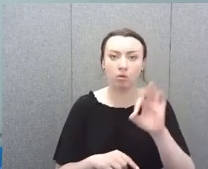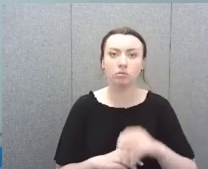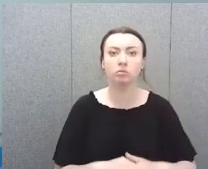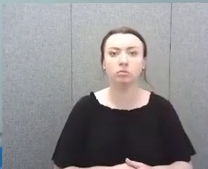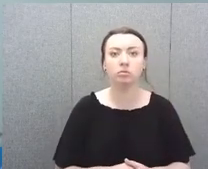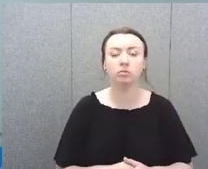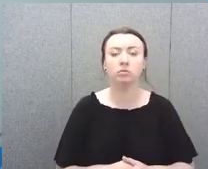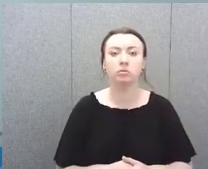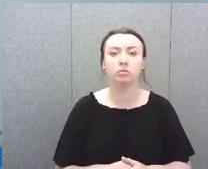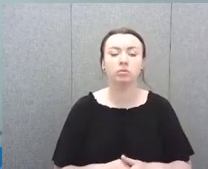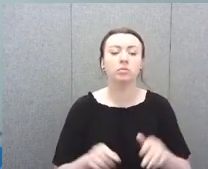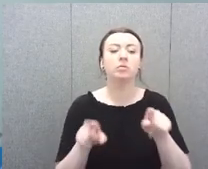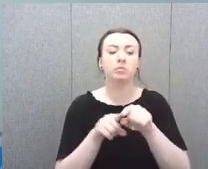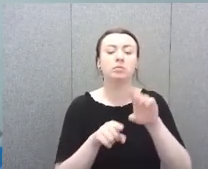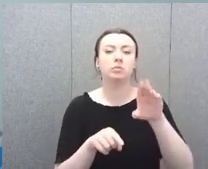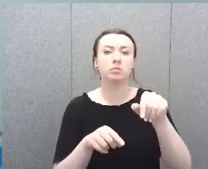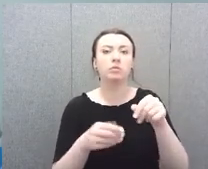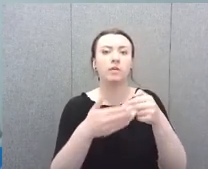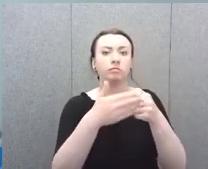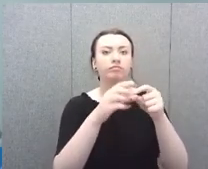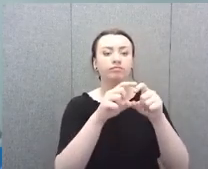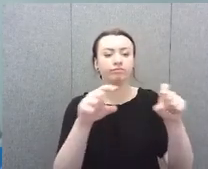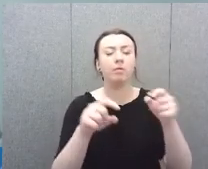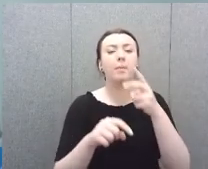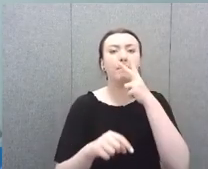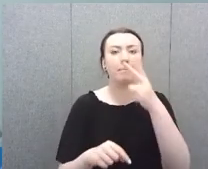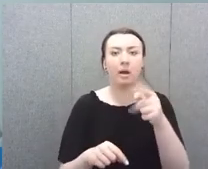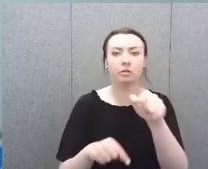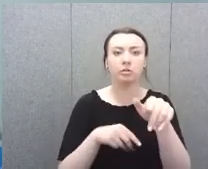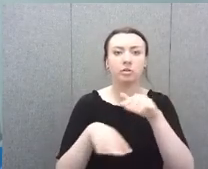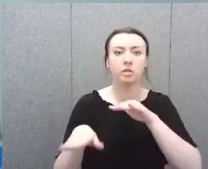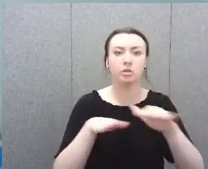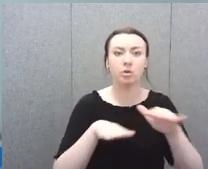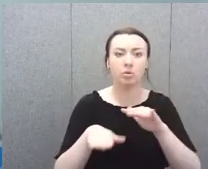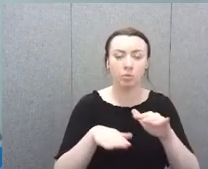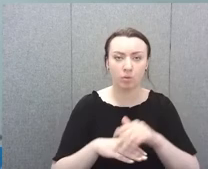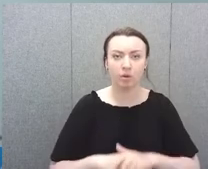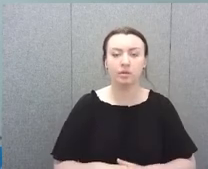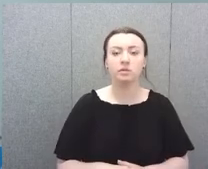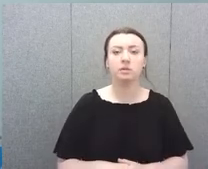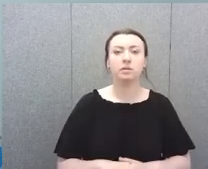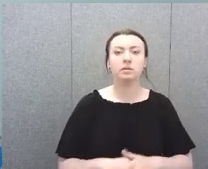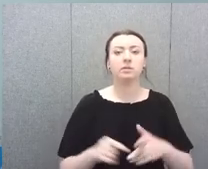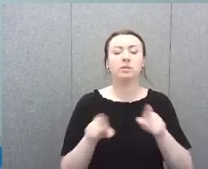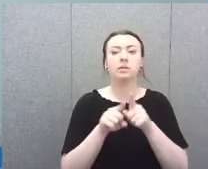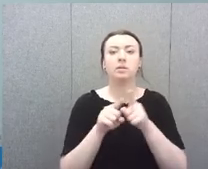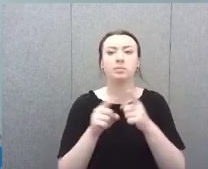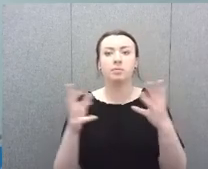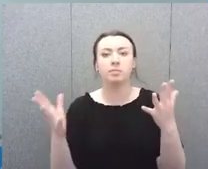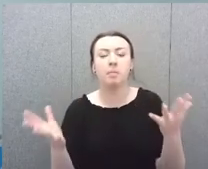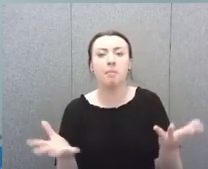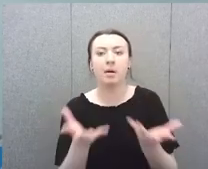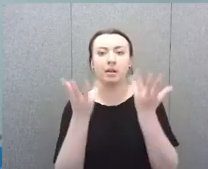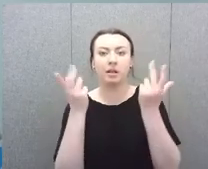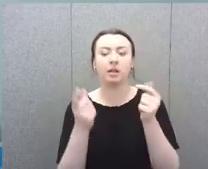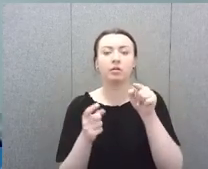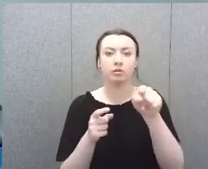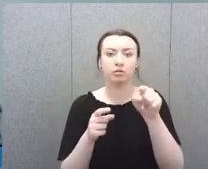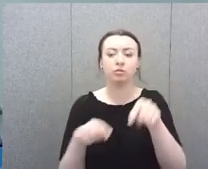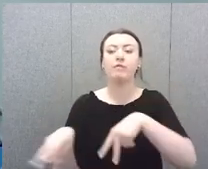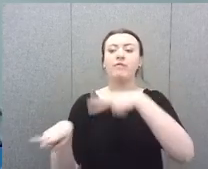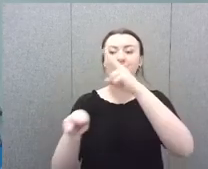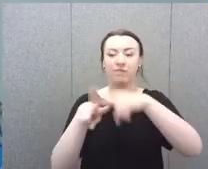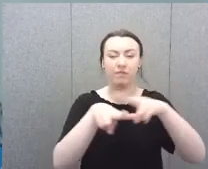знаю, правительственные, неправительственные организации, можем поддержать идею творческого плана действий на